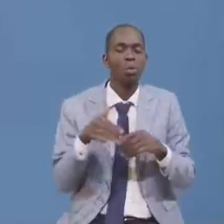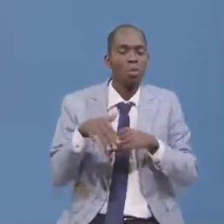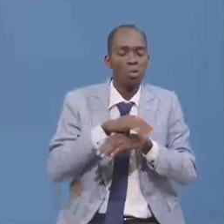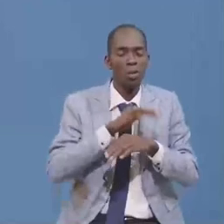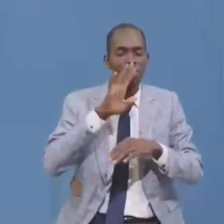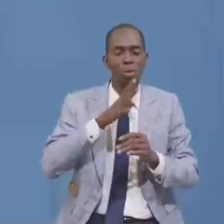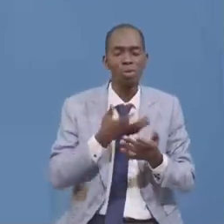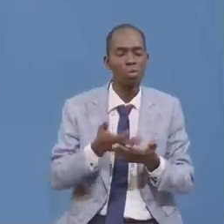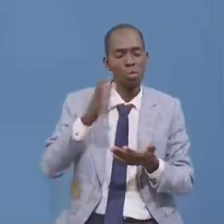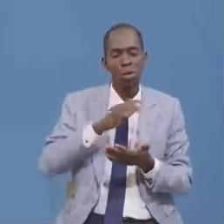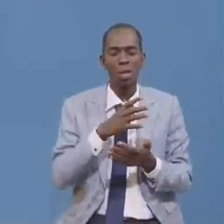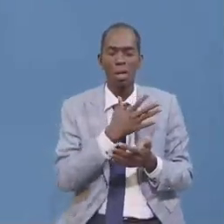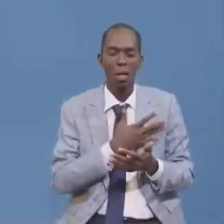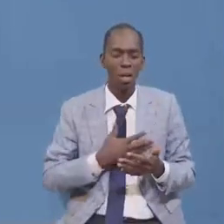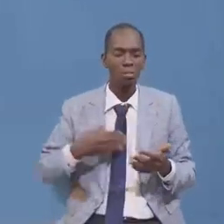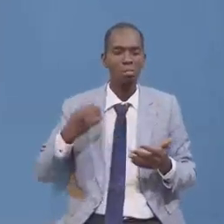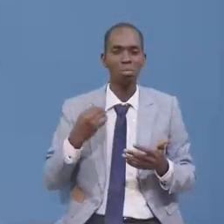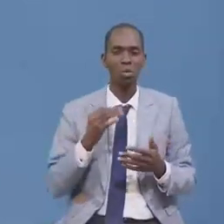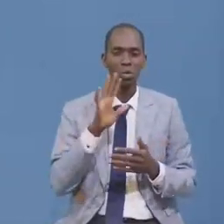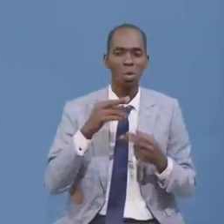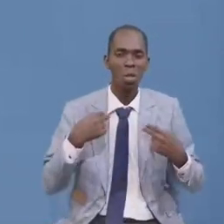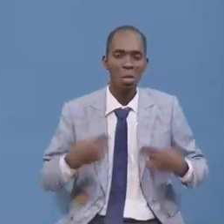Personne ne peut veiller sur votre richesse en dehors de vous.